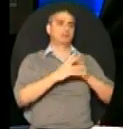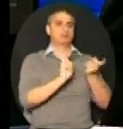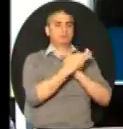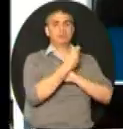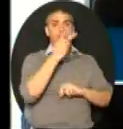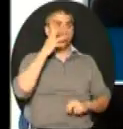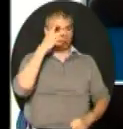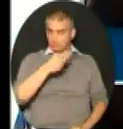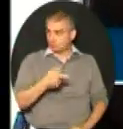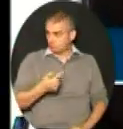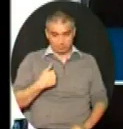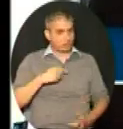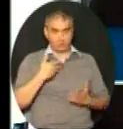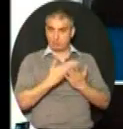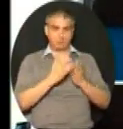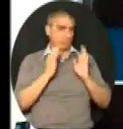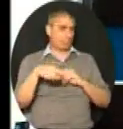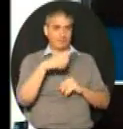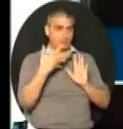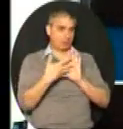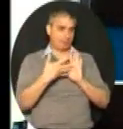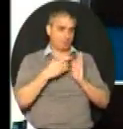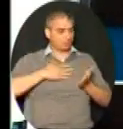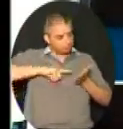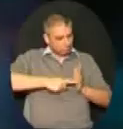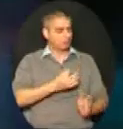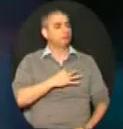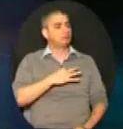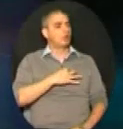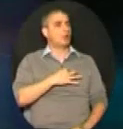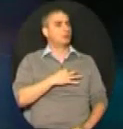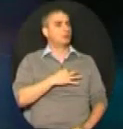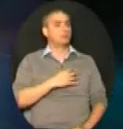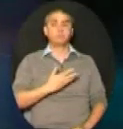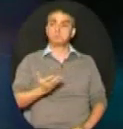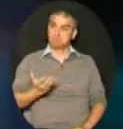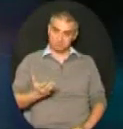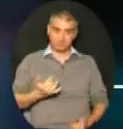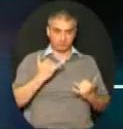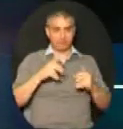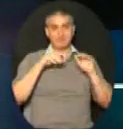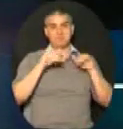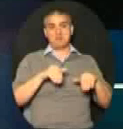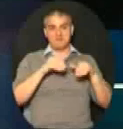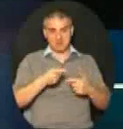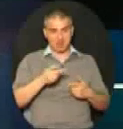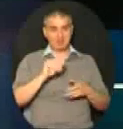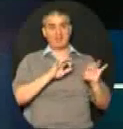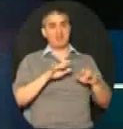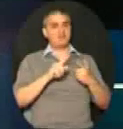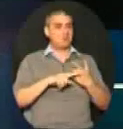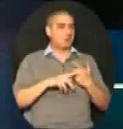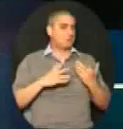יש עתיד. אני גם לא מציע לאף אחד שיבדוק את הנחישות שלנו. עכשיו זה המקוואות